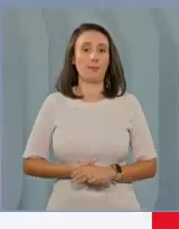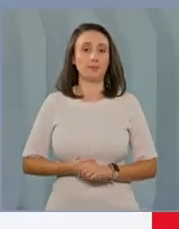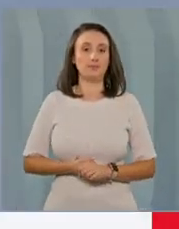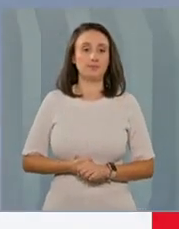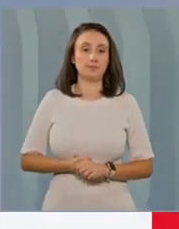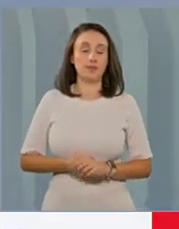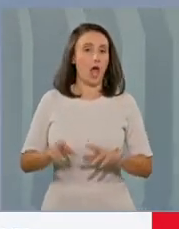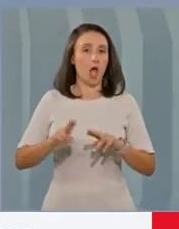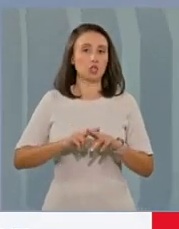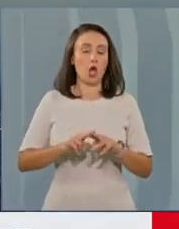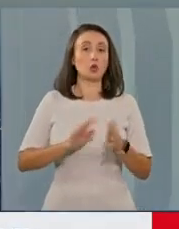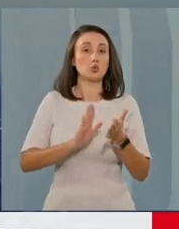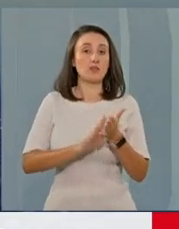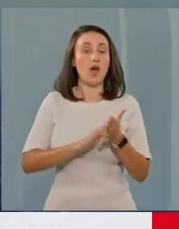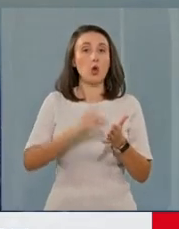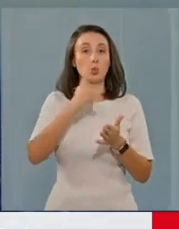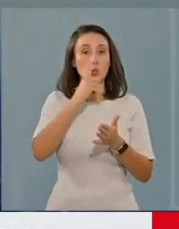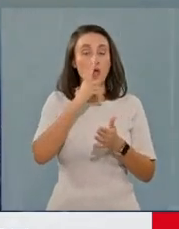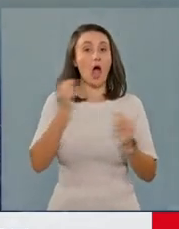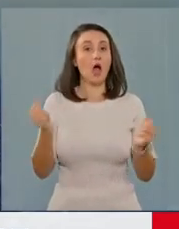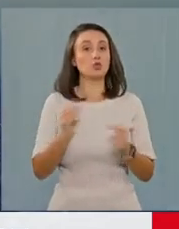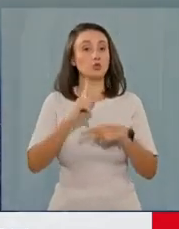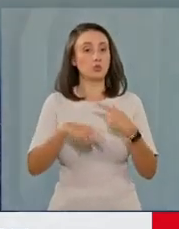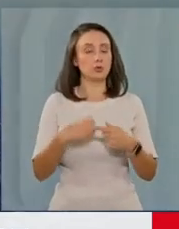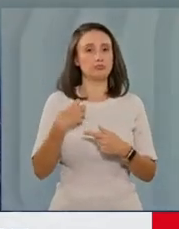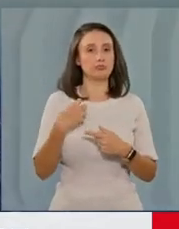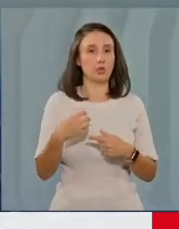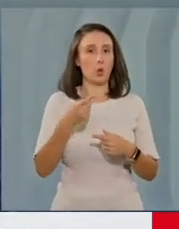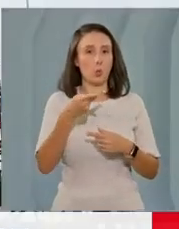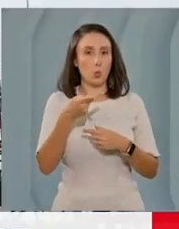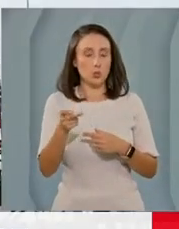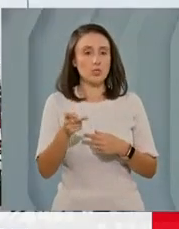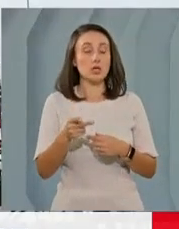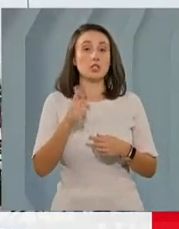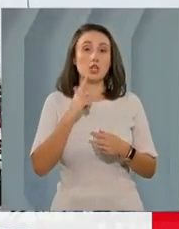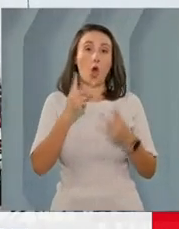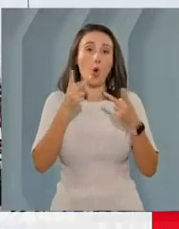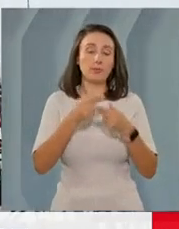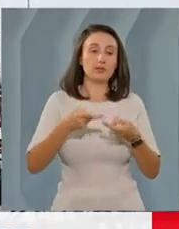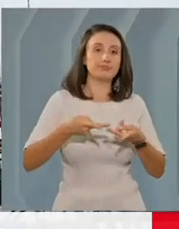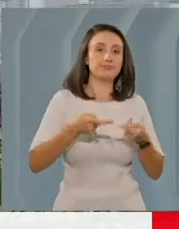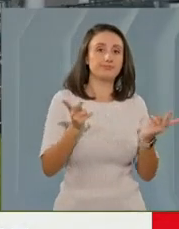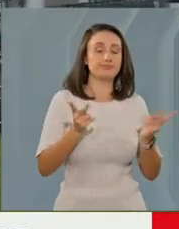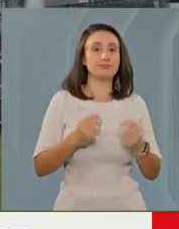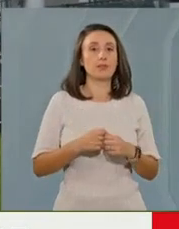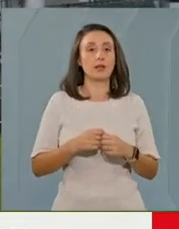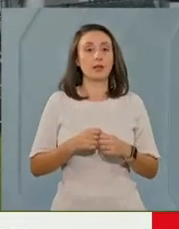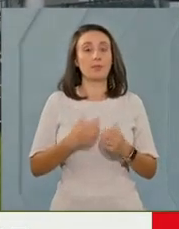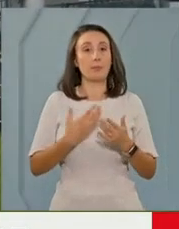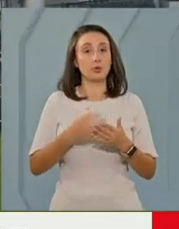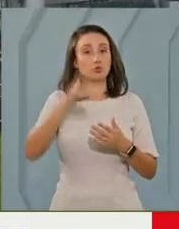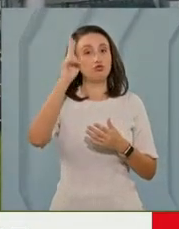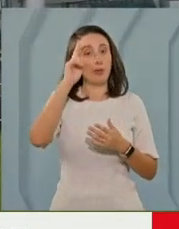așa și ajută ficat Moscova acțiunile după ce gigantul Rus al gazelor Gazprom și au oprit librăriile prin nordstrom 1 către